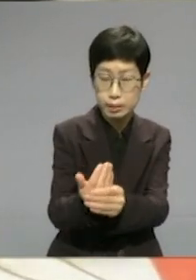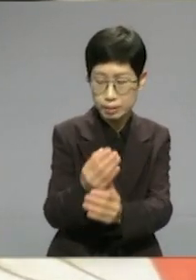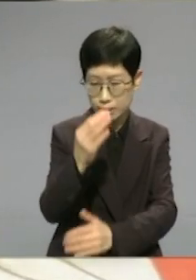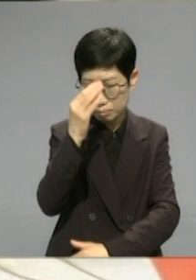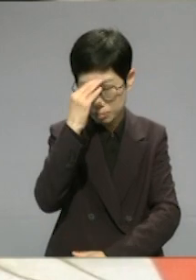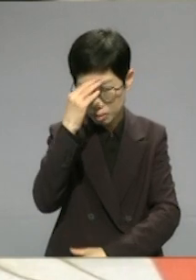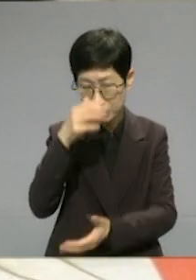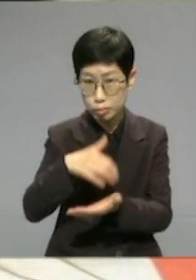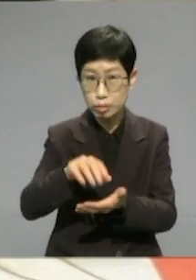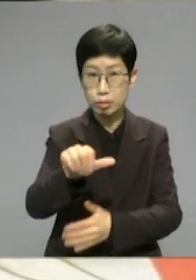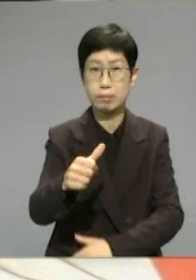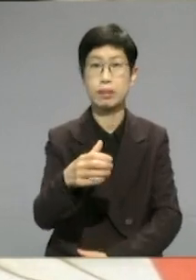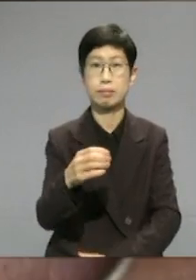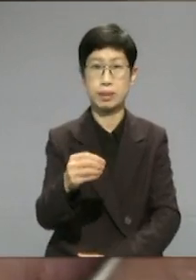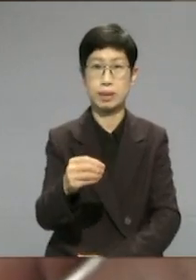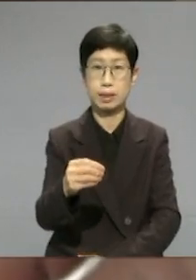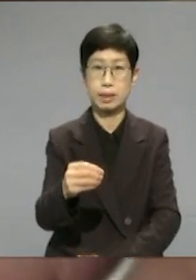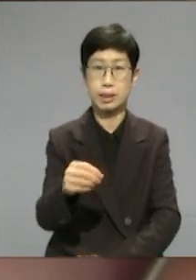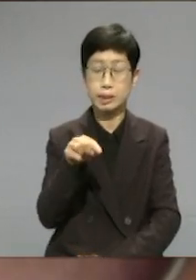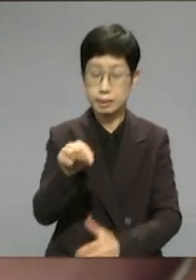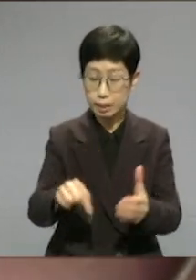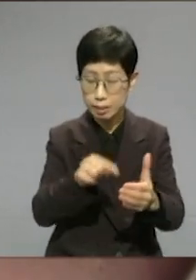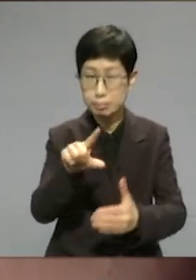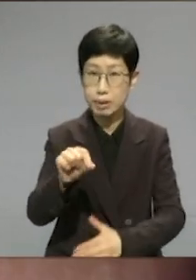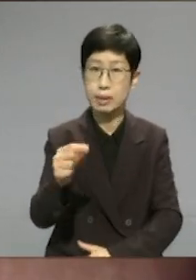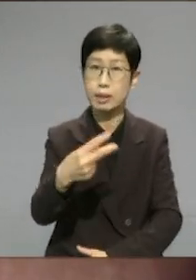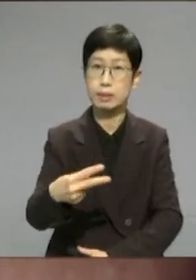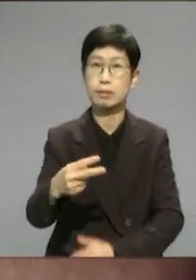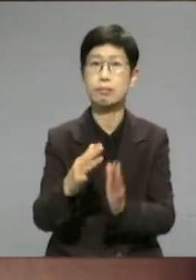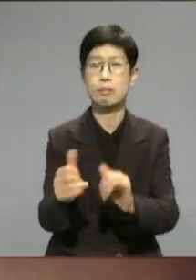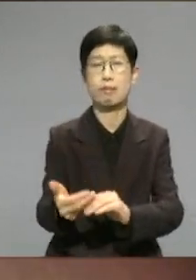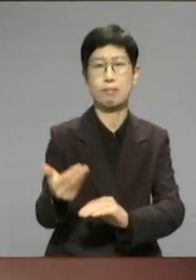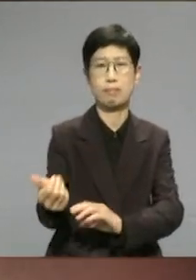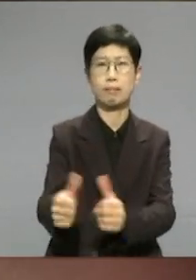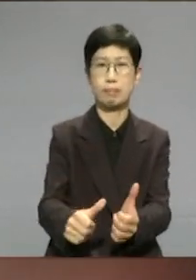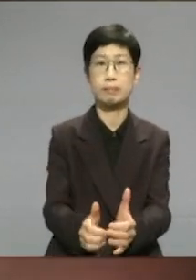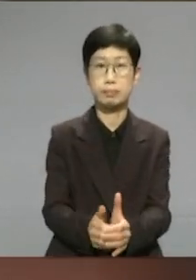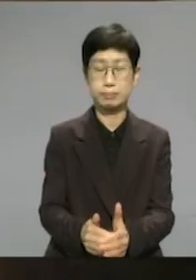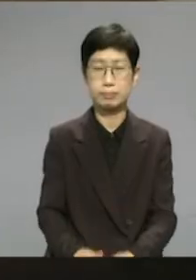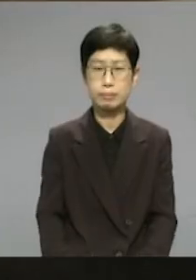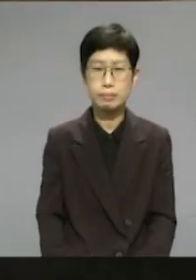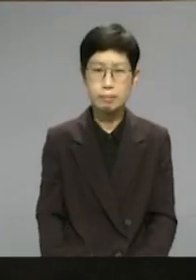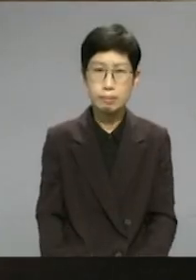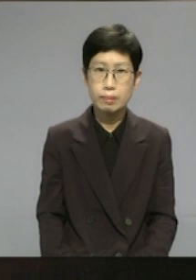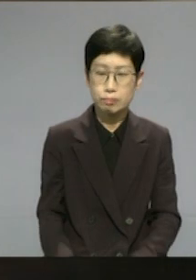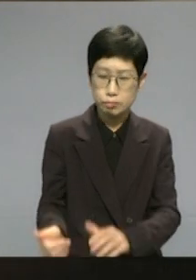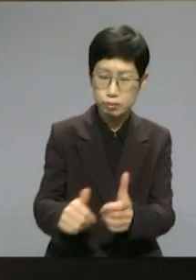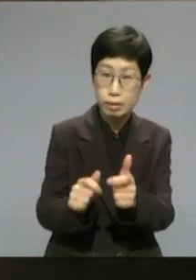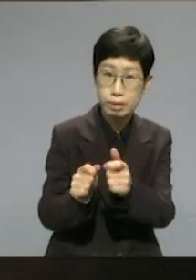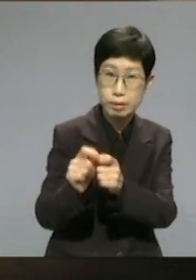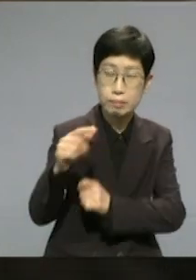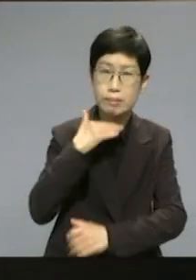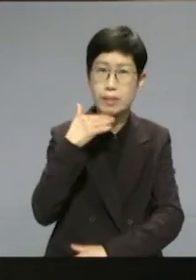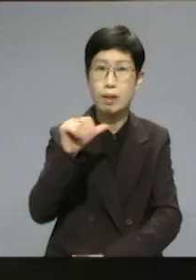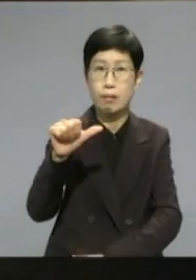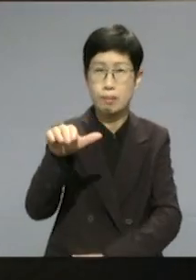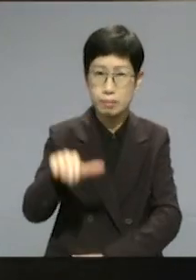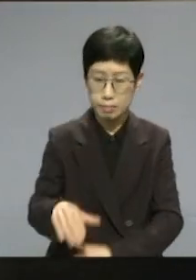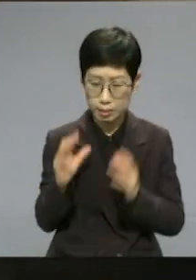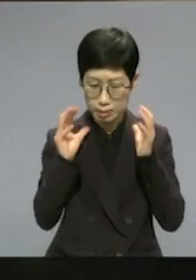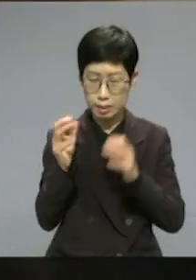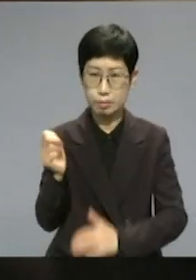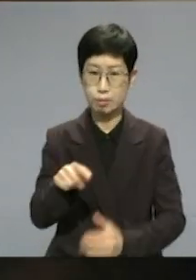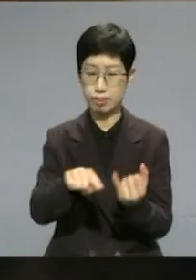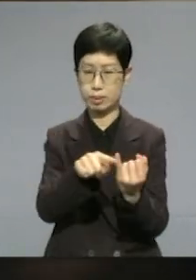말라리아는 500만 건으로 12,000명 이상 숨졌습니다. 희생자 대부분은 5세 미만의